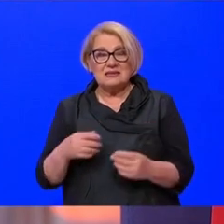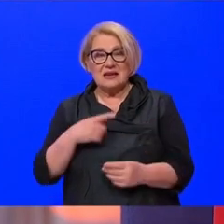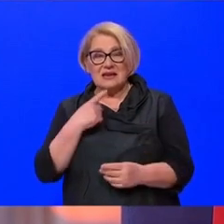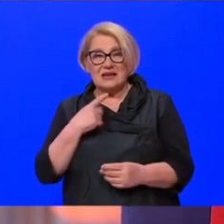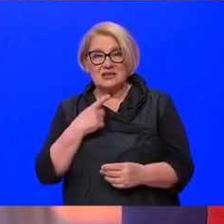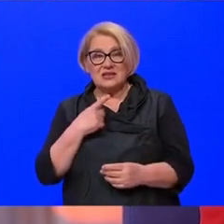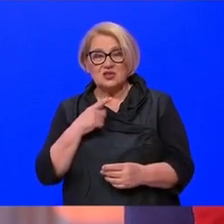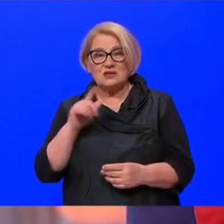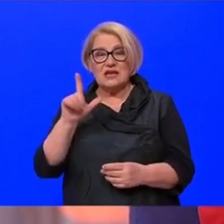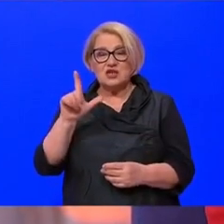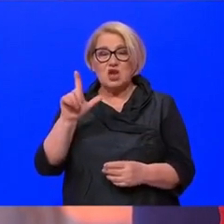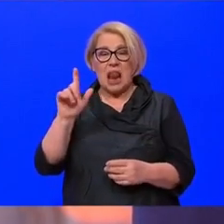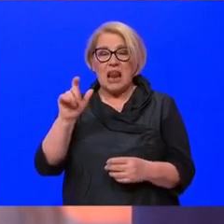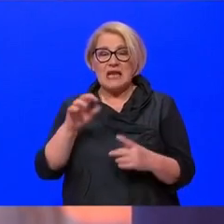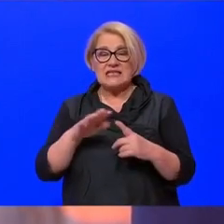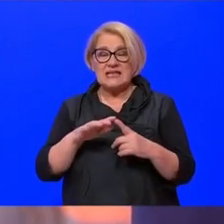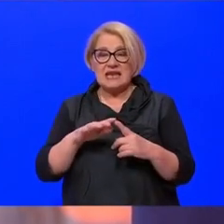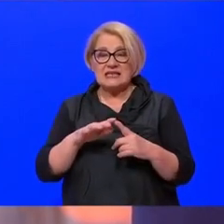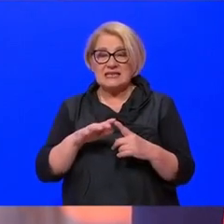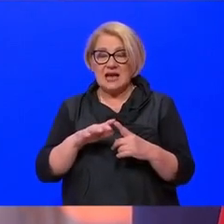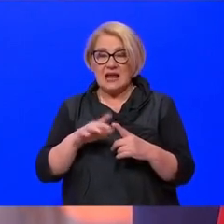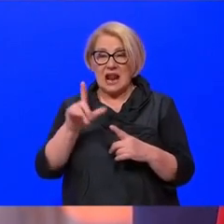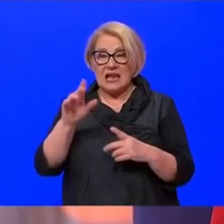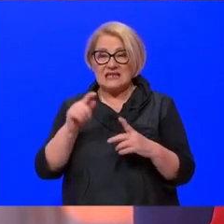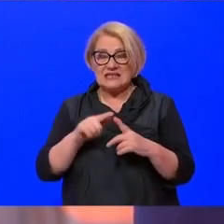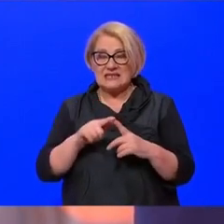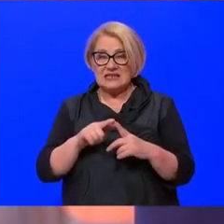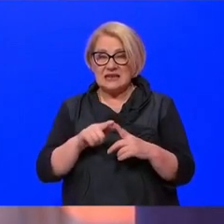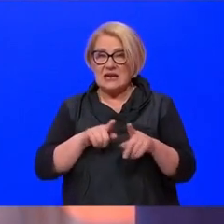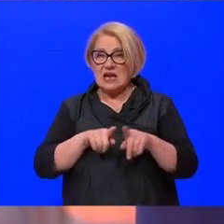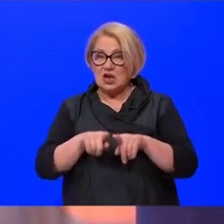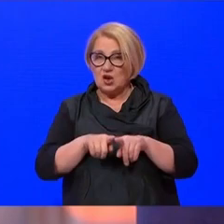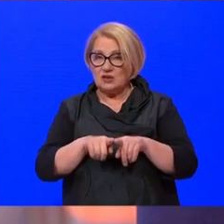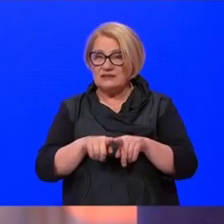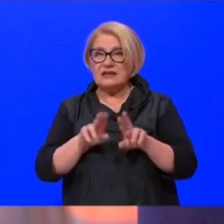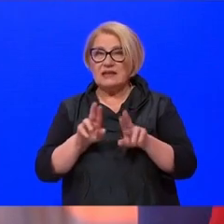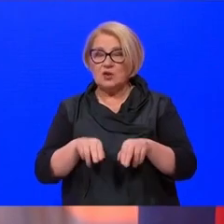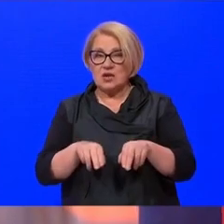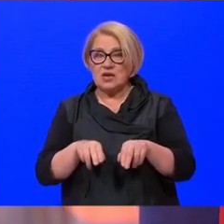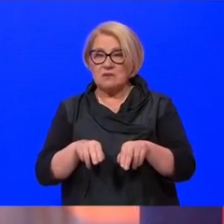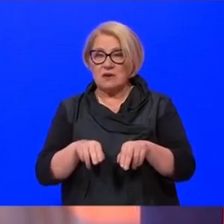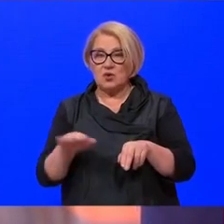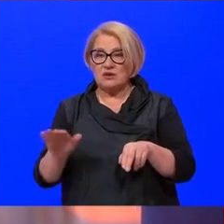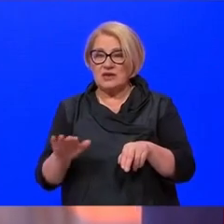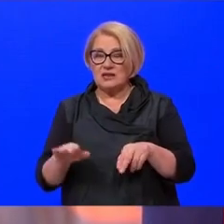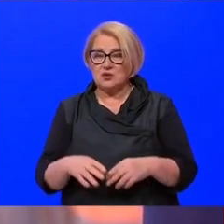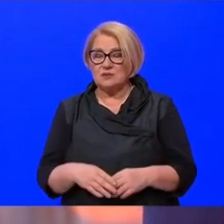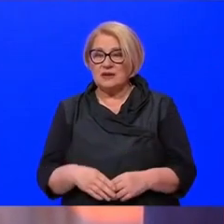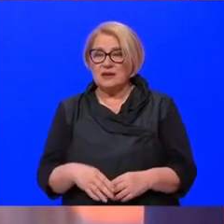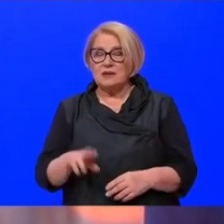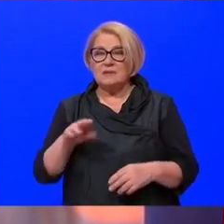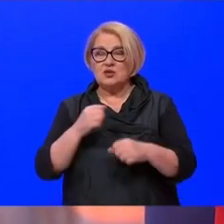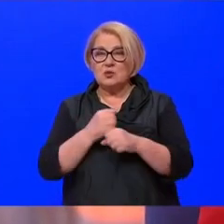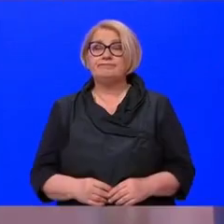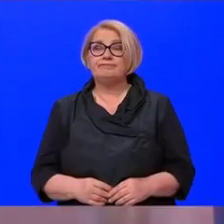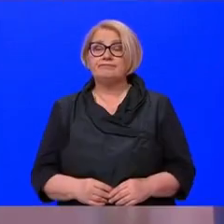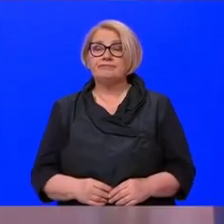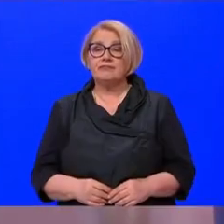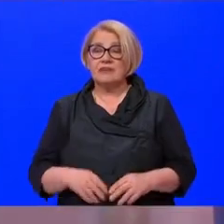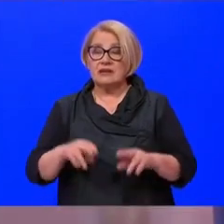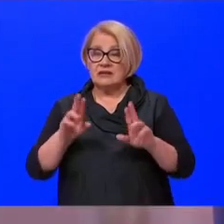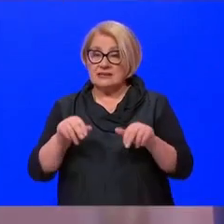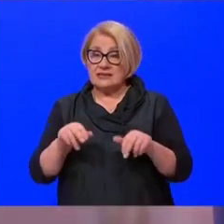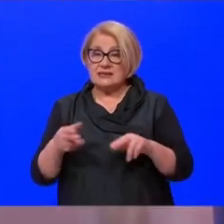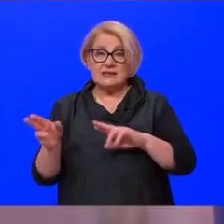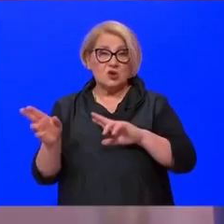znači licencirani smo, kao mi svi roditelji koji imamo djecu sa... Znači, mi smo napravili posebne edukacije. Sad